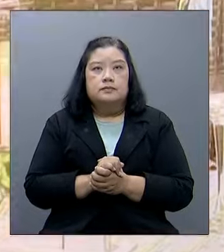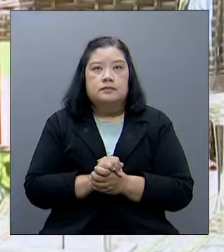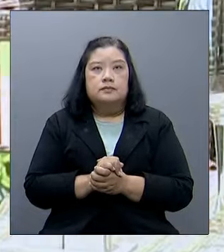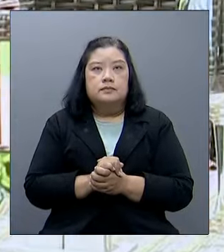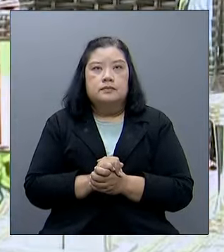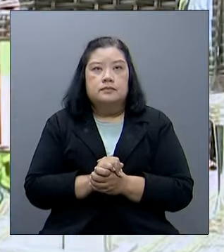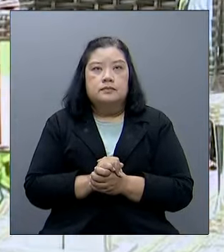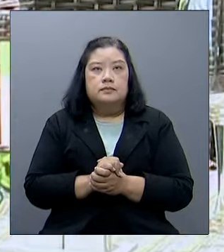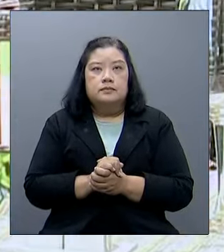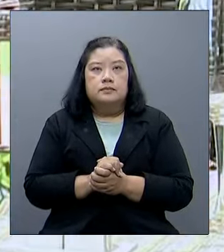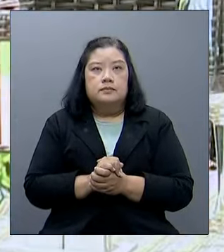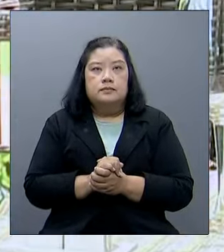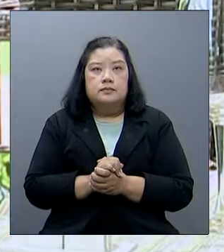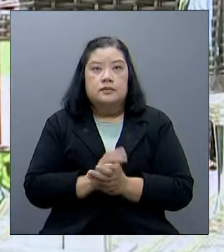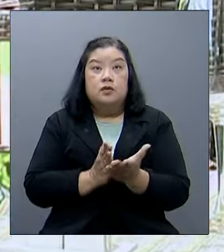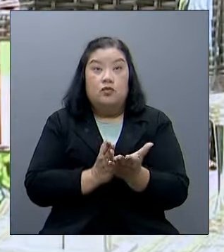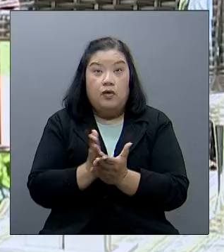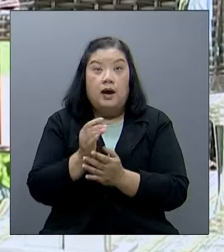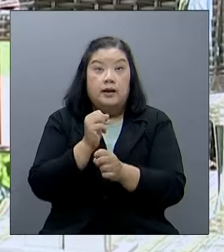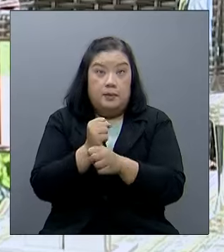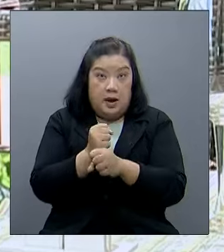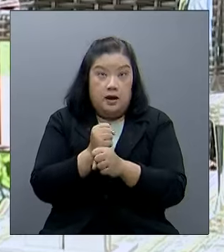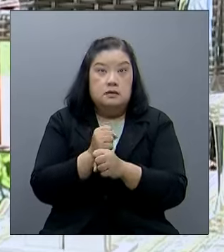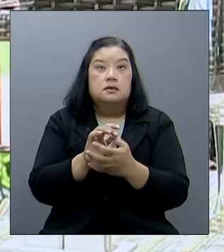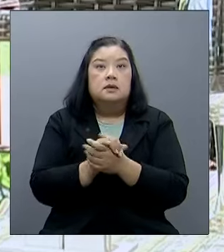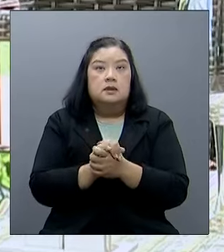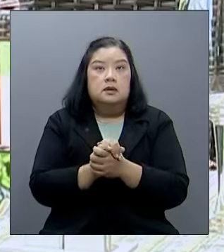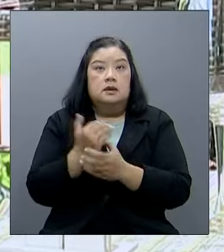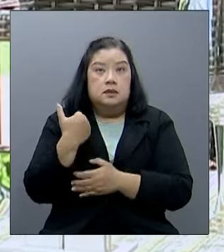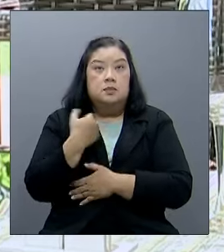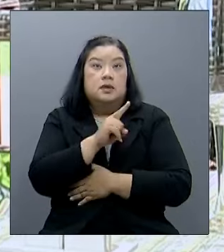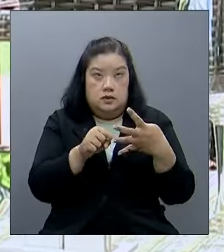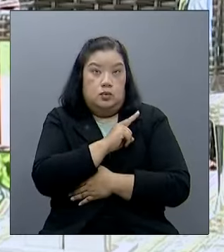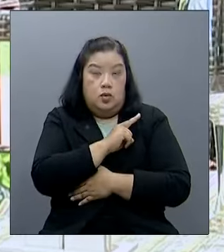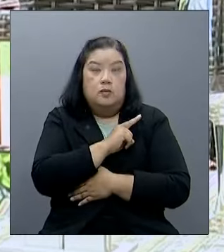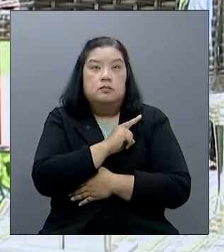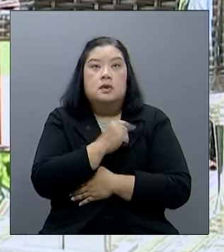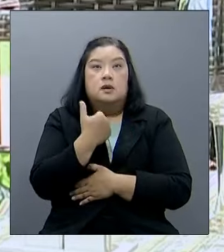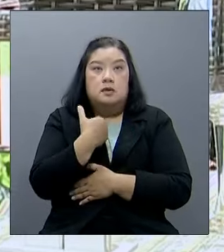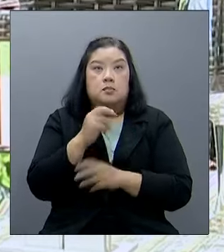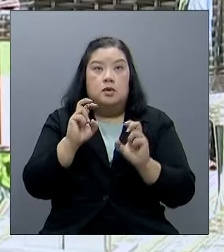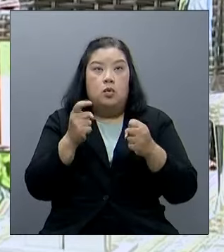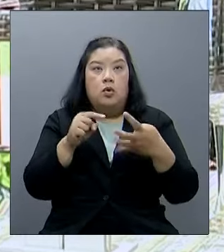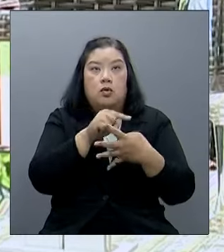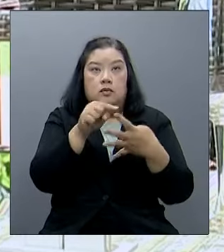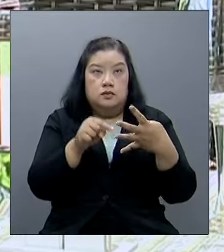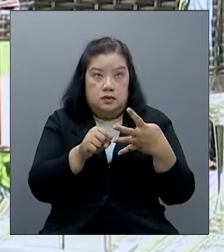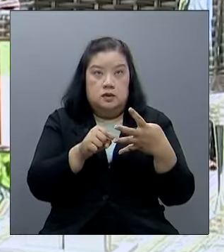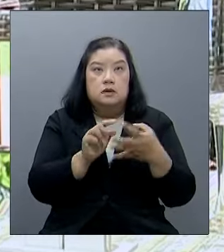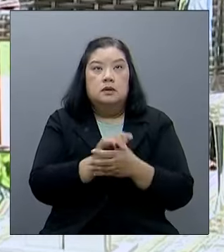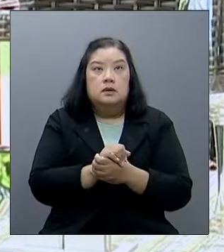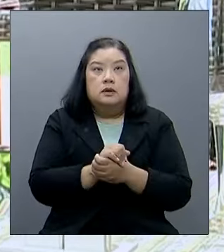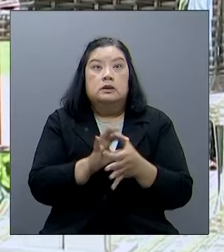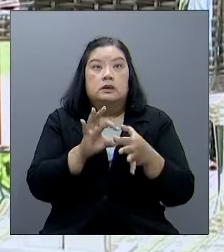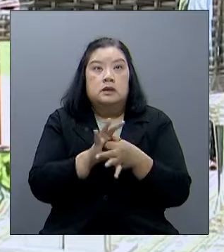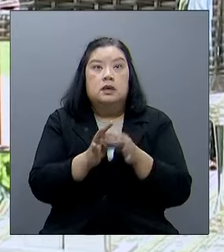ในส่วนของฝ่ายฟู้ดแอนด์เบเวอเรจนะครับก็จะรับผิดชอบในส่วน4เรื่องใหญ่ๆนะครับเรื่องแรกก็จะเป็นเรื่องของเซอร์วิสเทคนิ